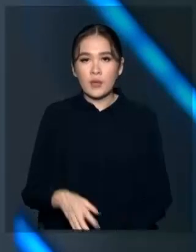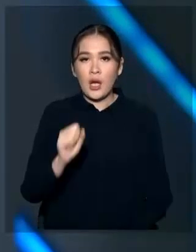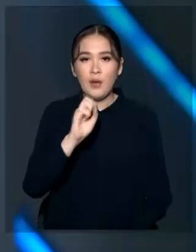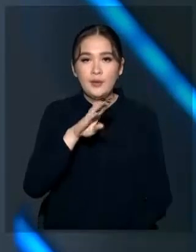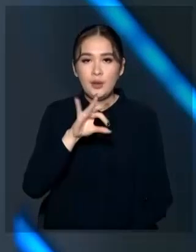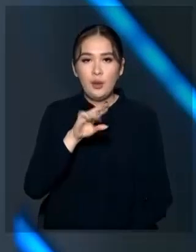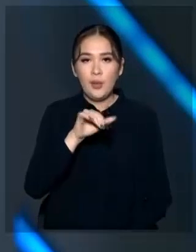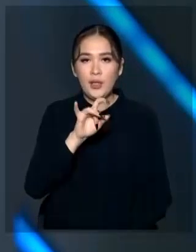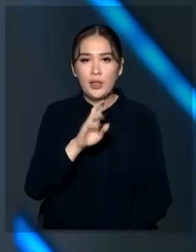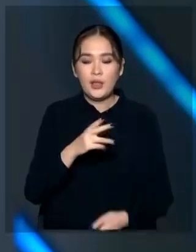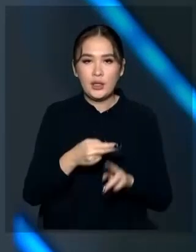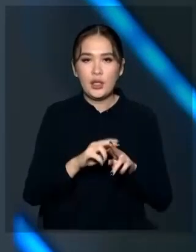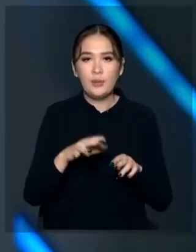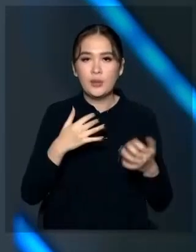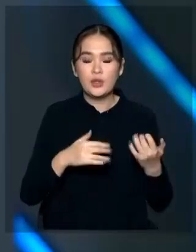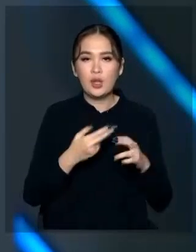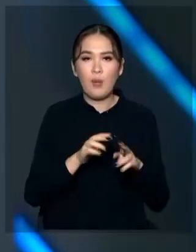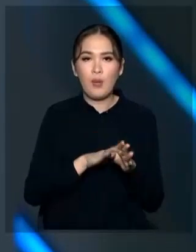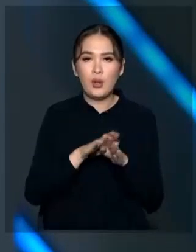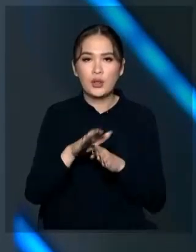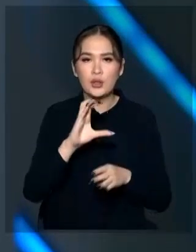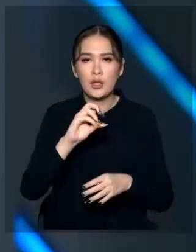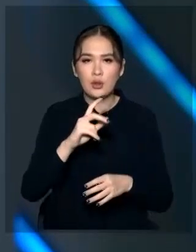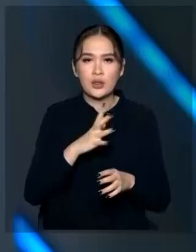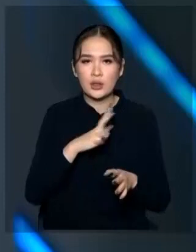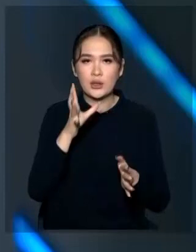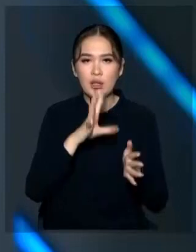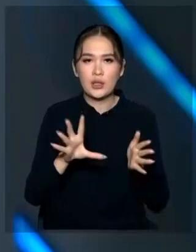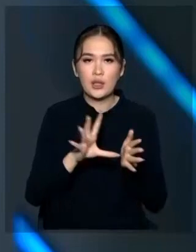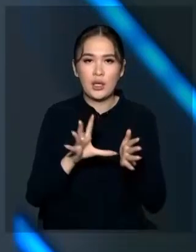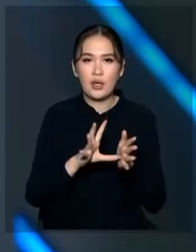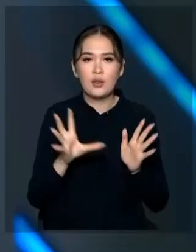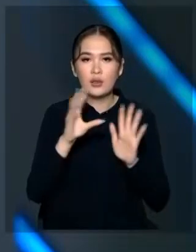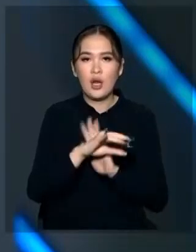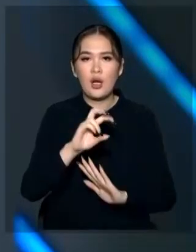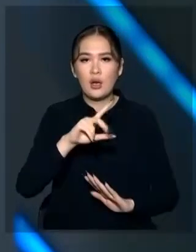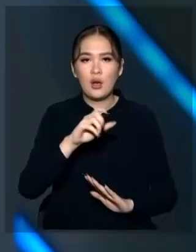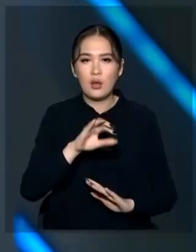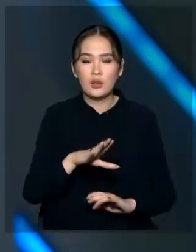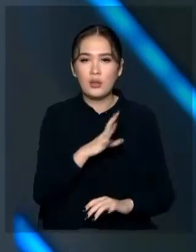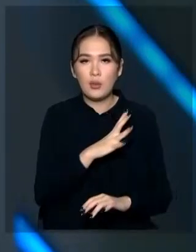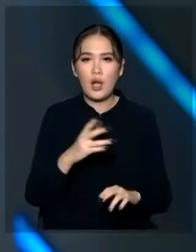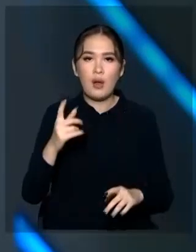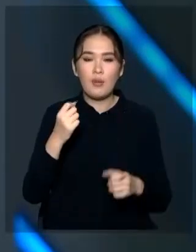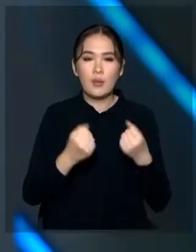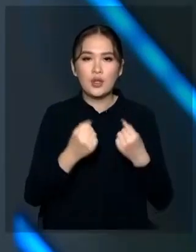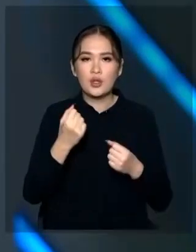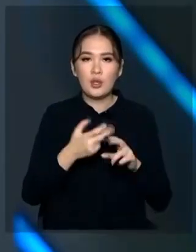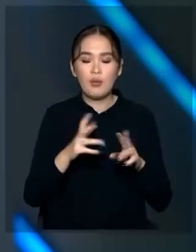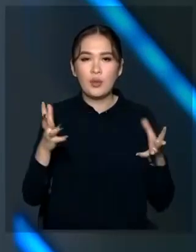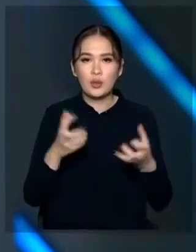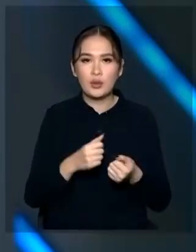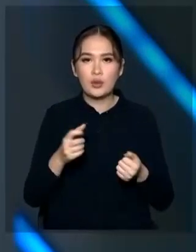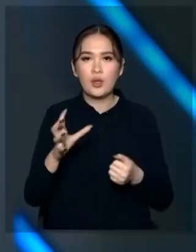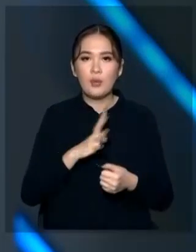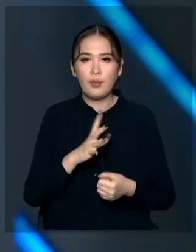Автопарк жамбылских аграриев пополнился новой сельхозтехникой. Фермеры приобрели их по льготным условиям. Автомобили получили